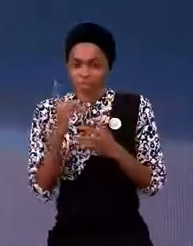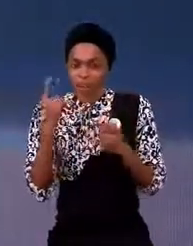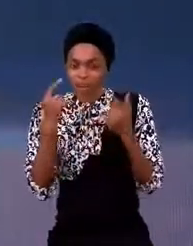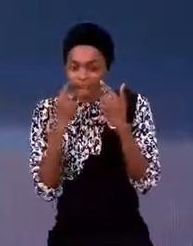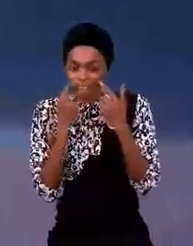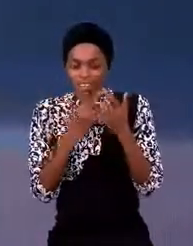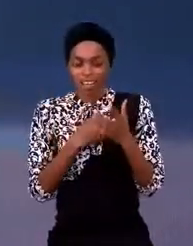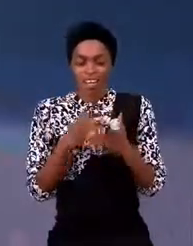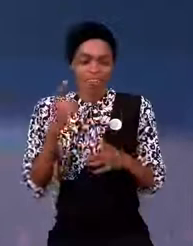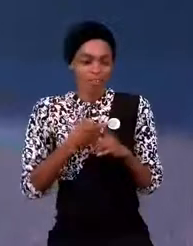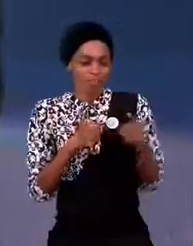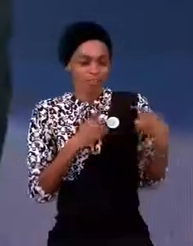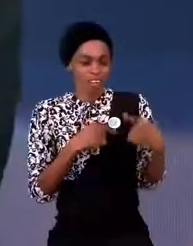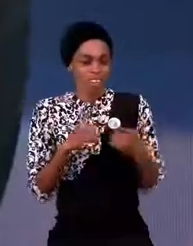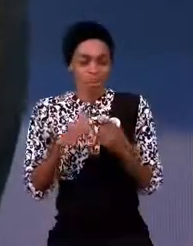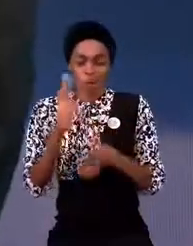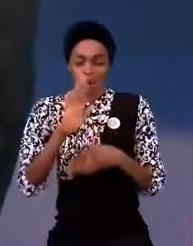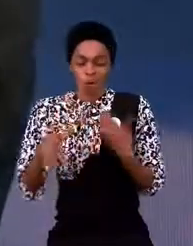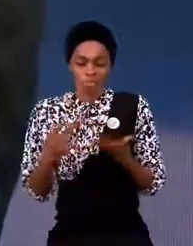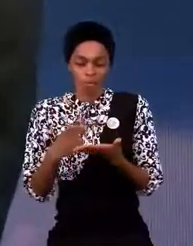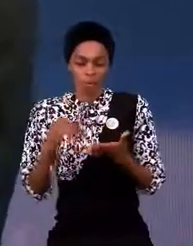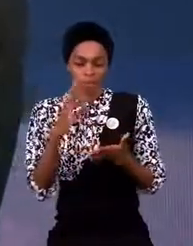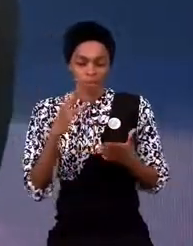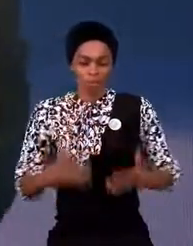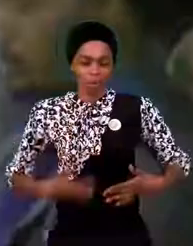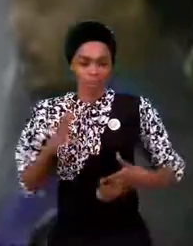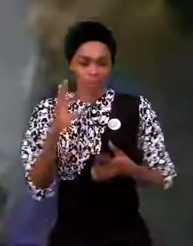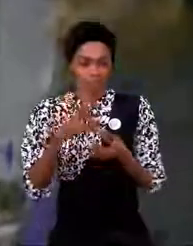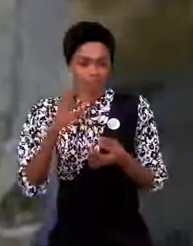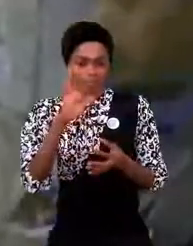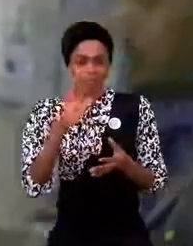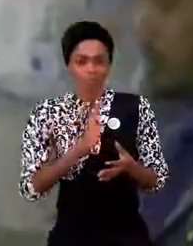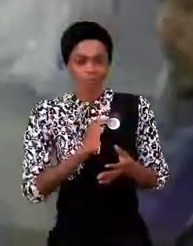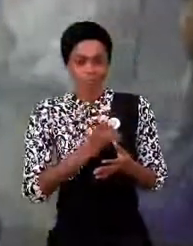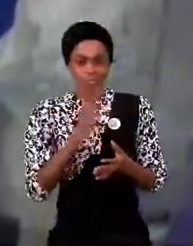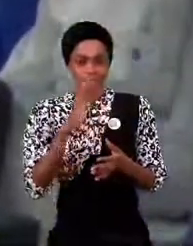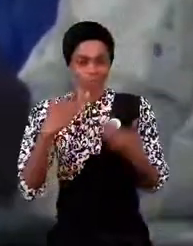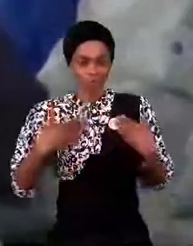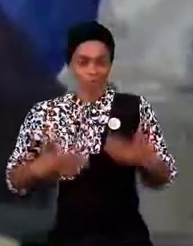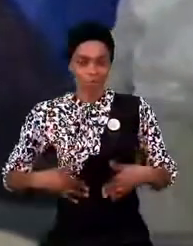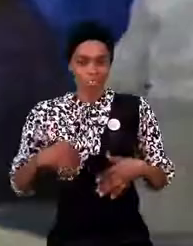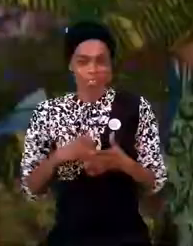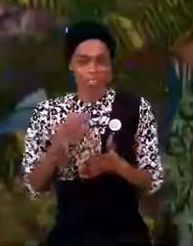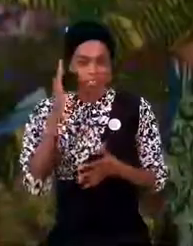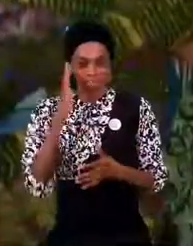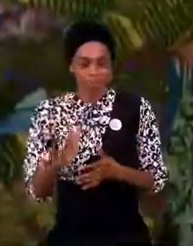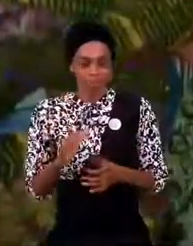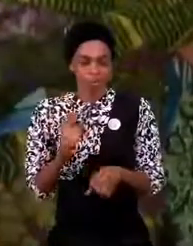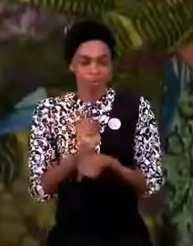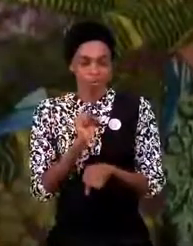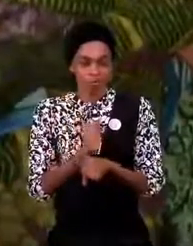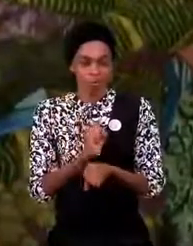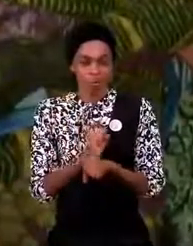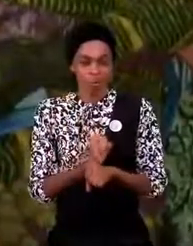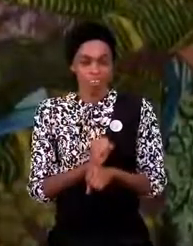âme, ton corps, elle agira sans limite pour produire des produits dans ta vie au